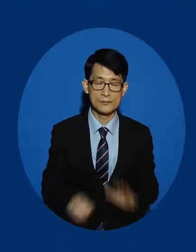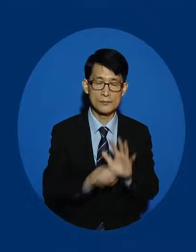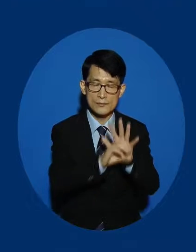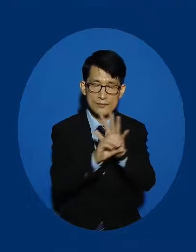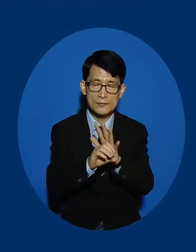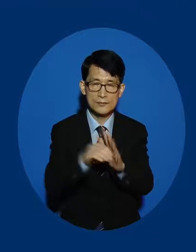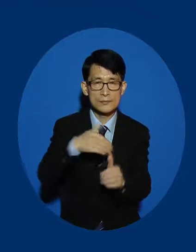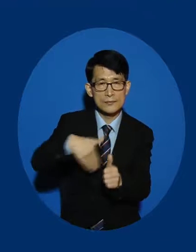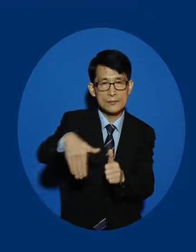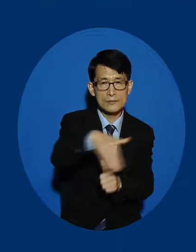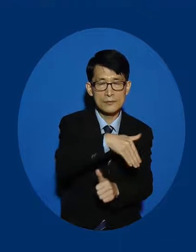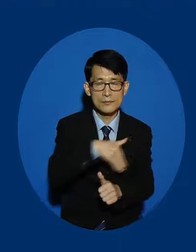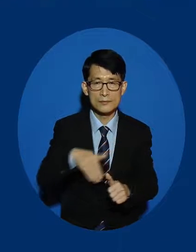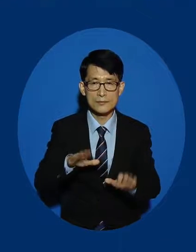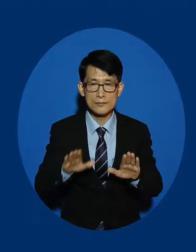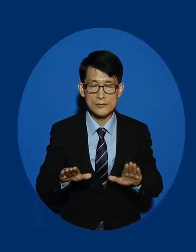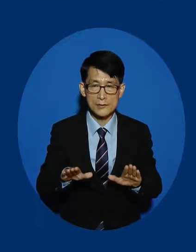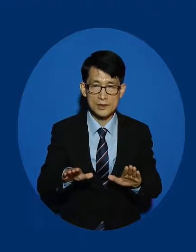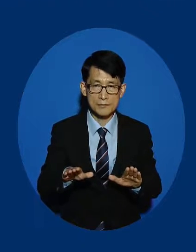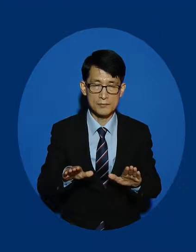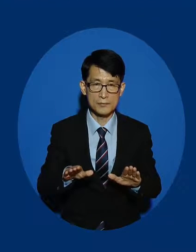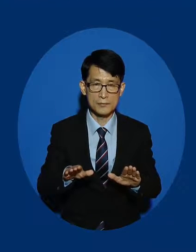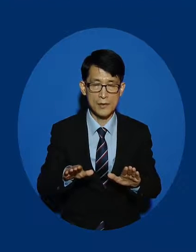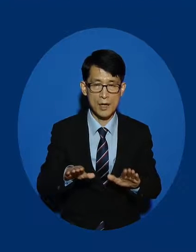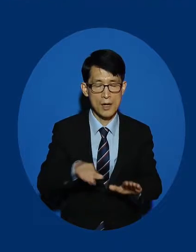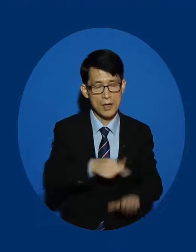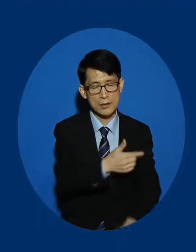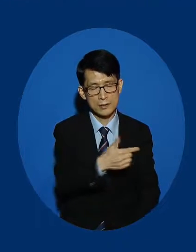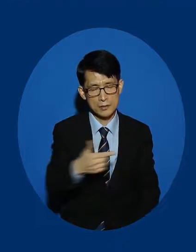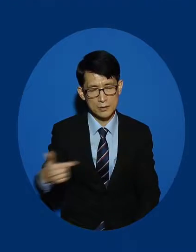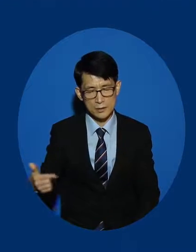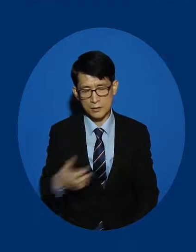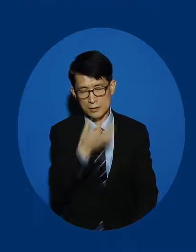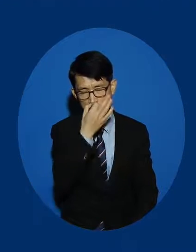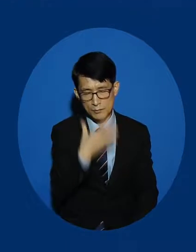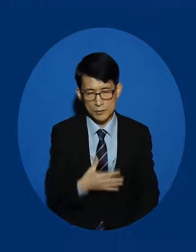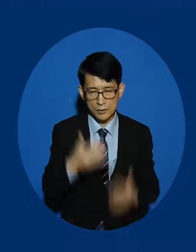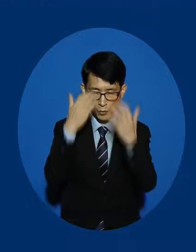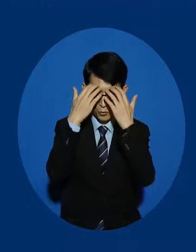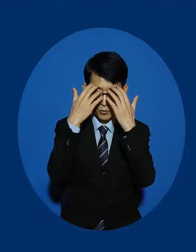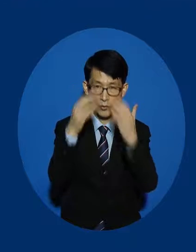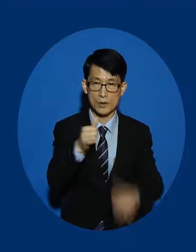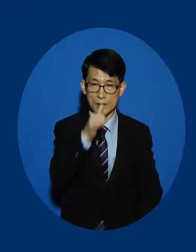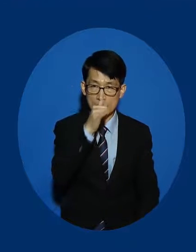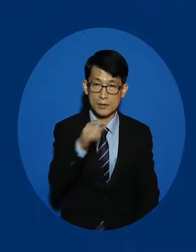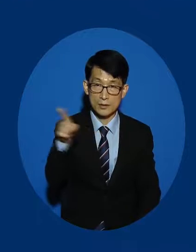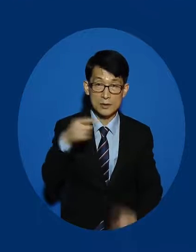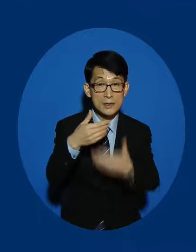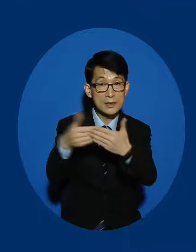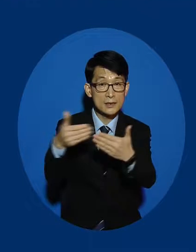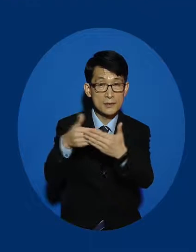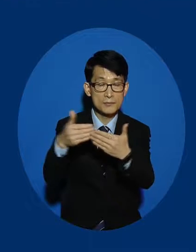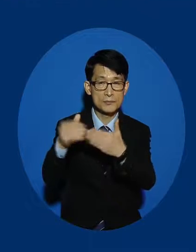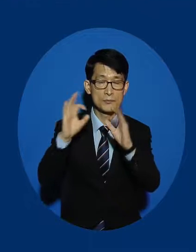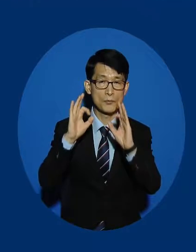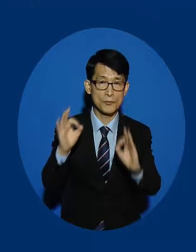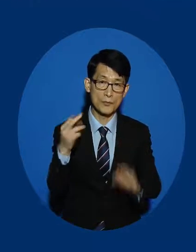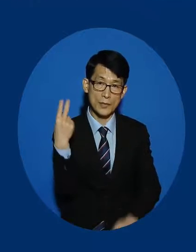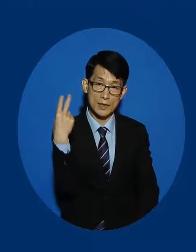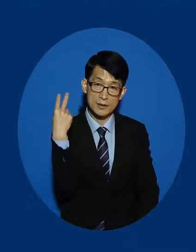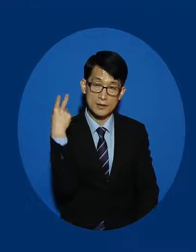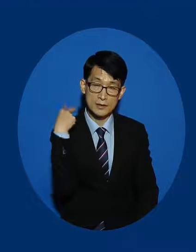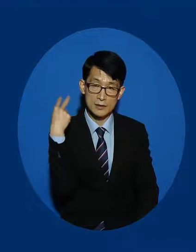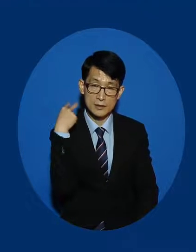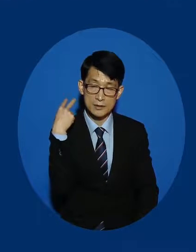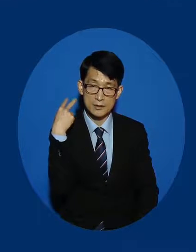코로나19 상황은 우리한테 큰 어려움을 줬습니다. 제가 지금 하나 그림을 띄워놨는데요. 그저께